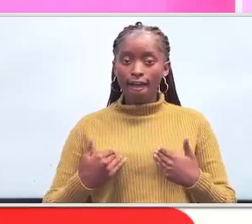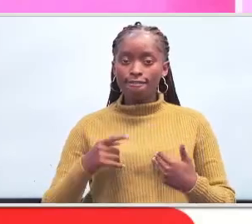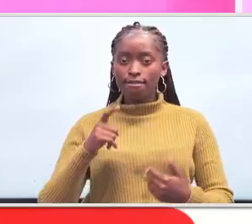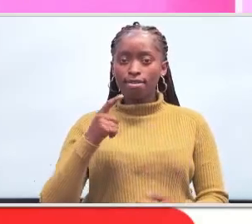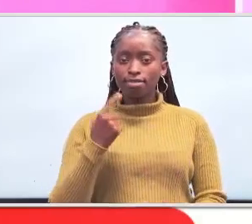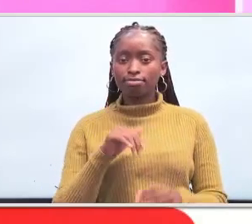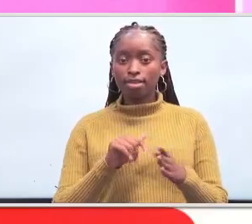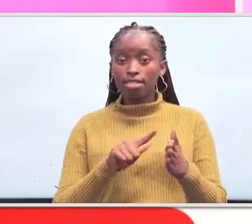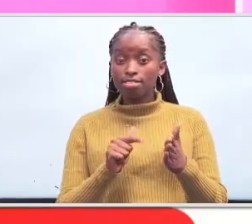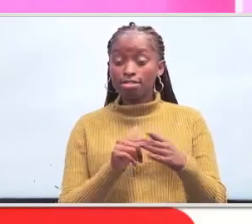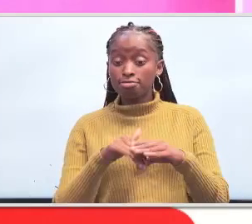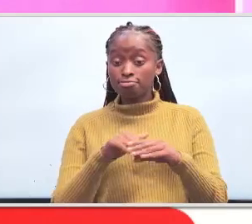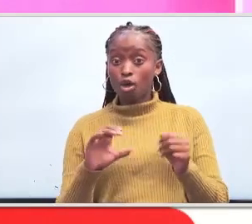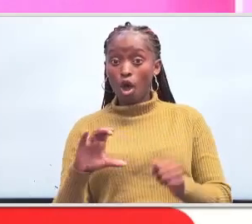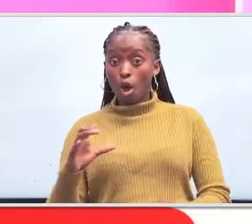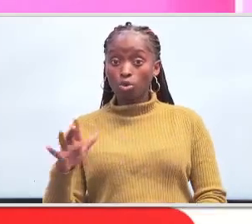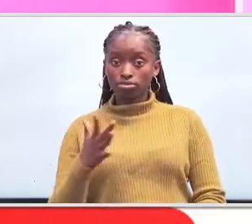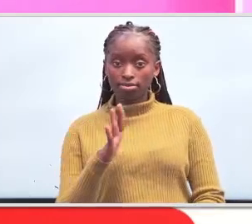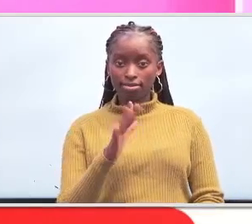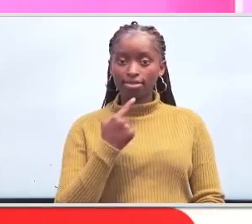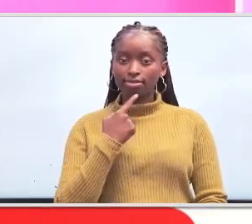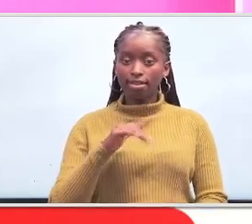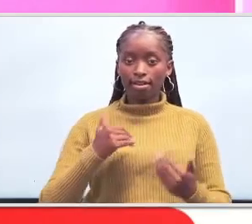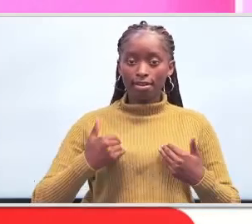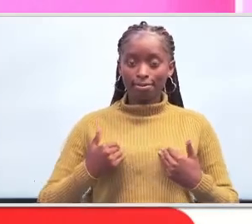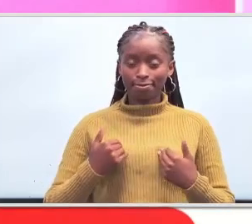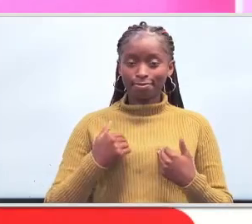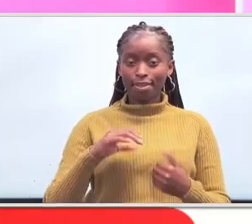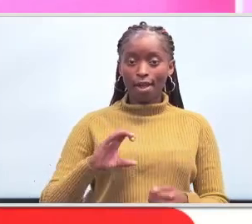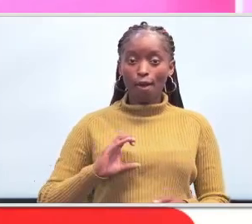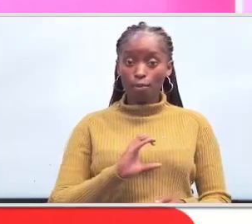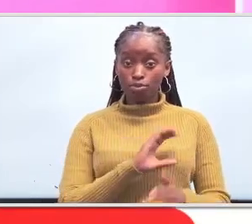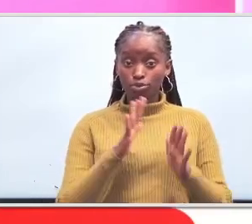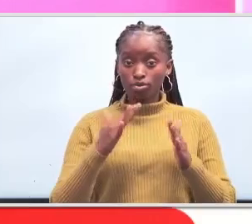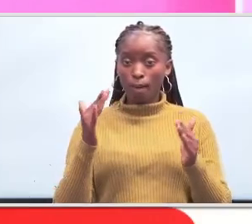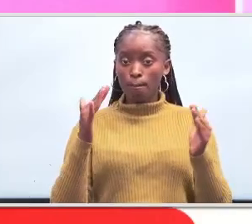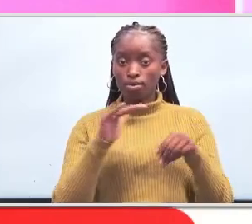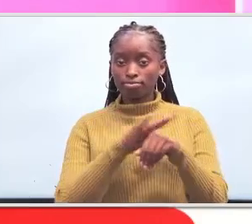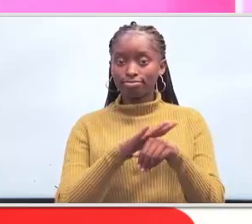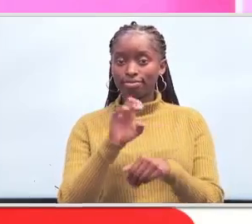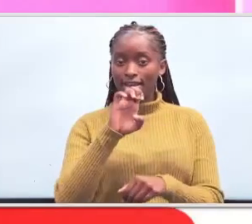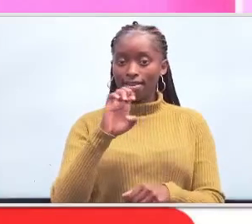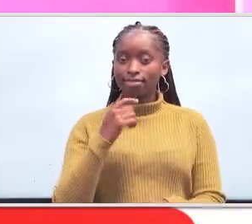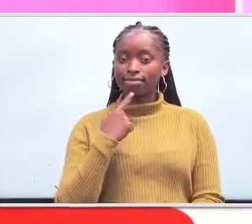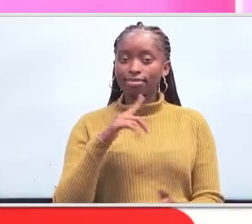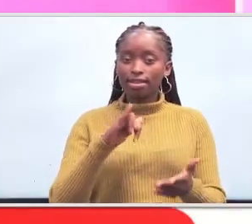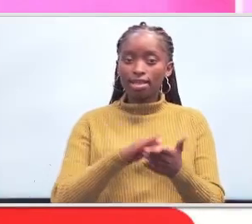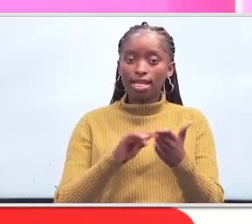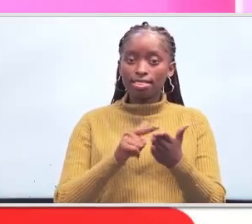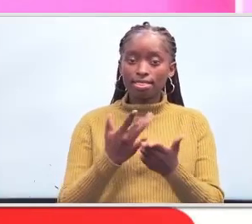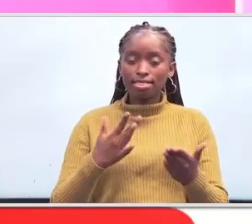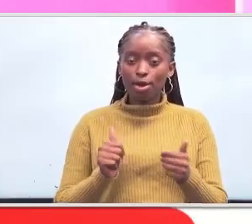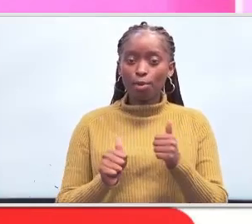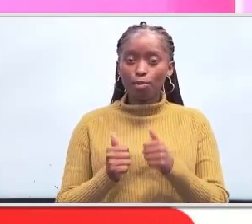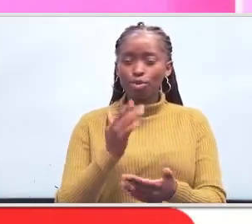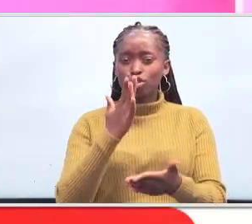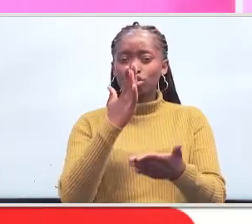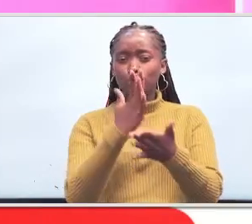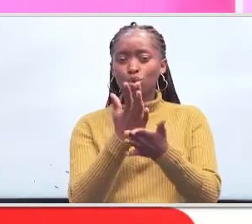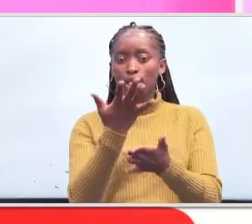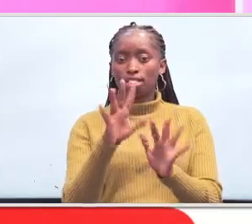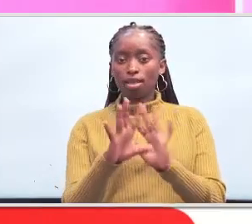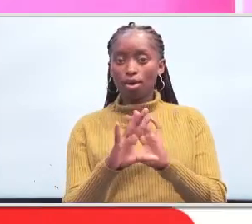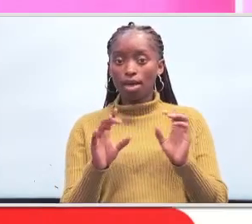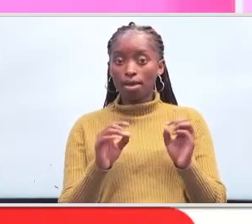kimbari katika kaunti hiyo, huku akimsuta kamishna wa mkoa kaskazini mashariki kwa kueneza uvumi huu ambao sio ukweli. Na kama